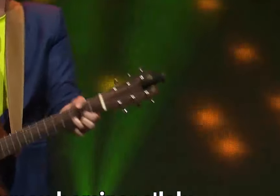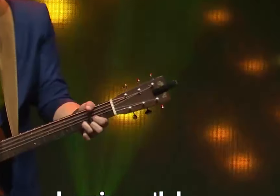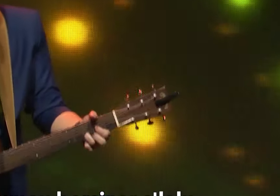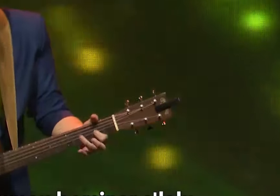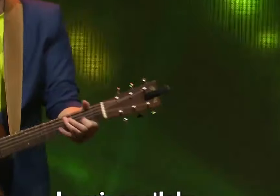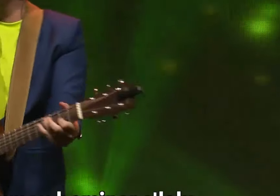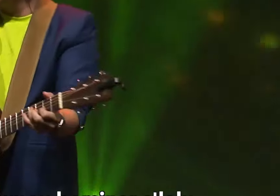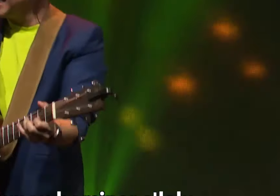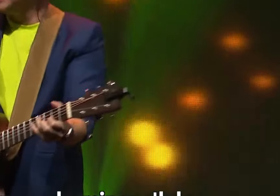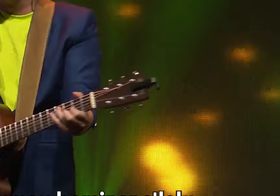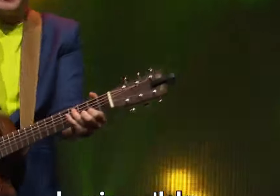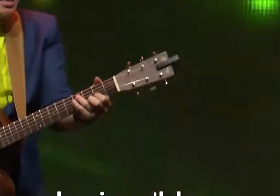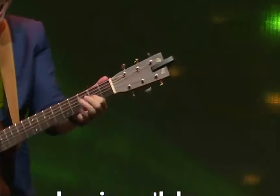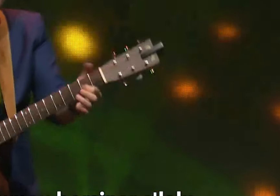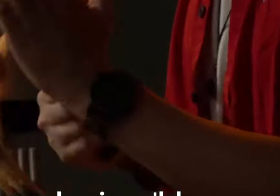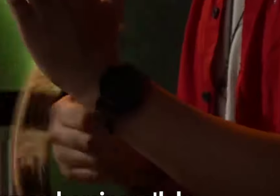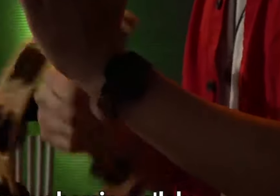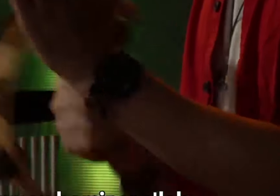sampai